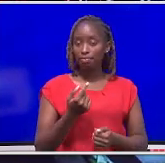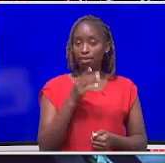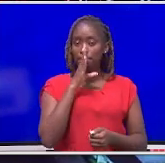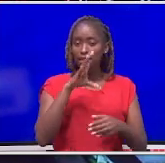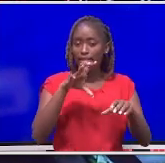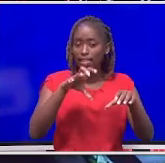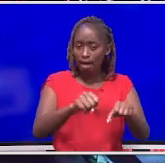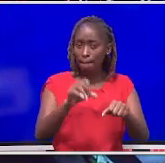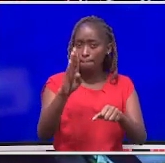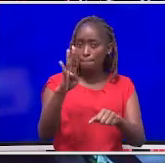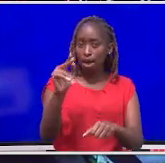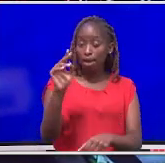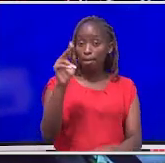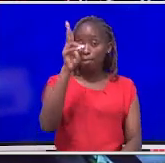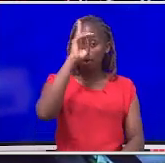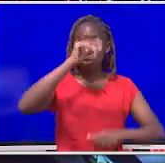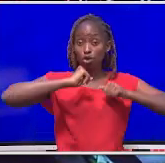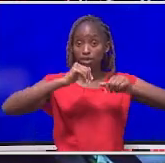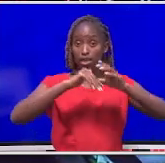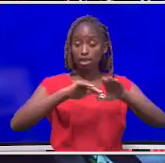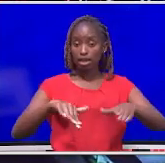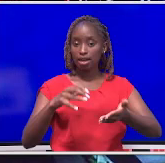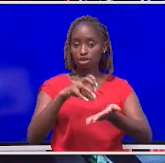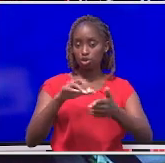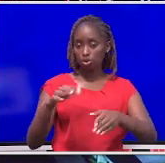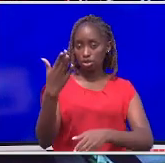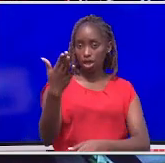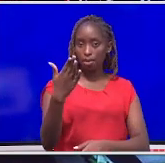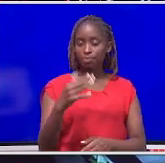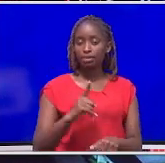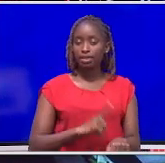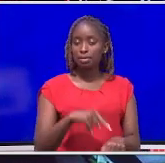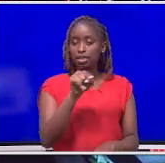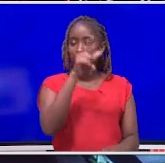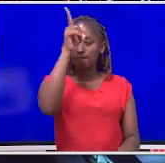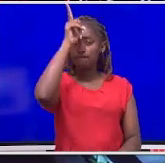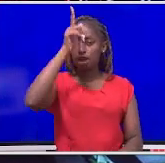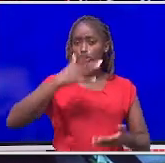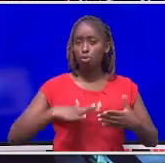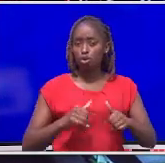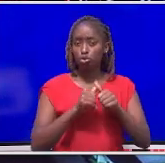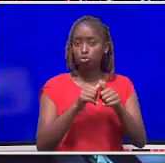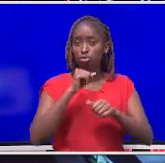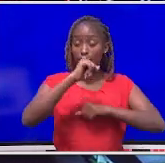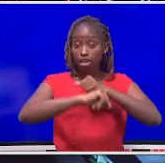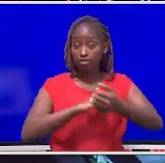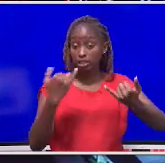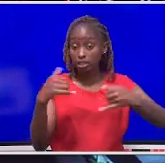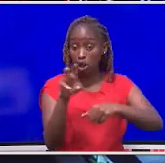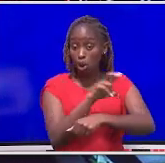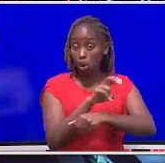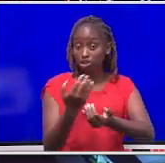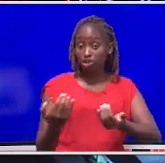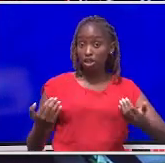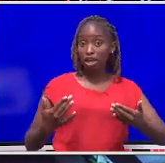wa polisi katika kituo cha polisi cha Kiandai, huku wanakijiji hawa wakiendeleza shughuli za kuisaka miili ya watoto